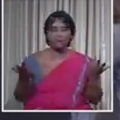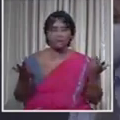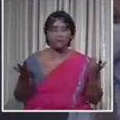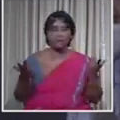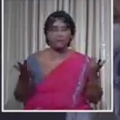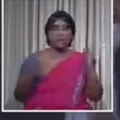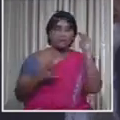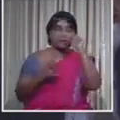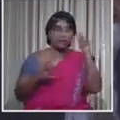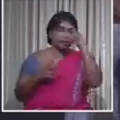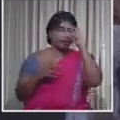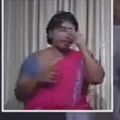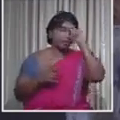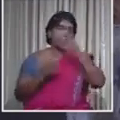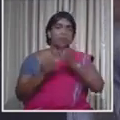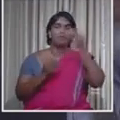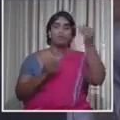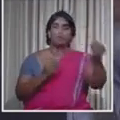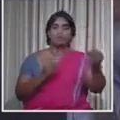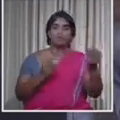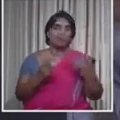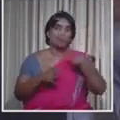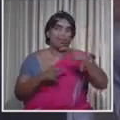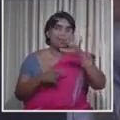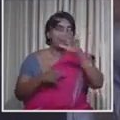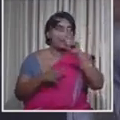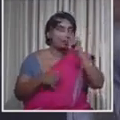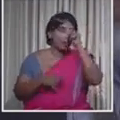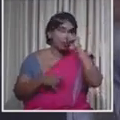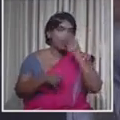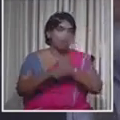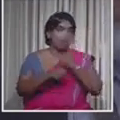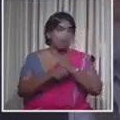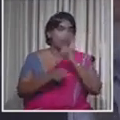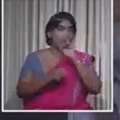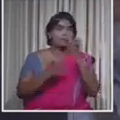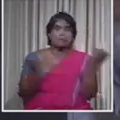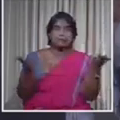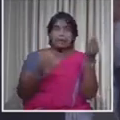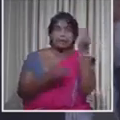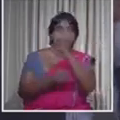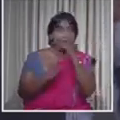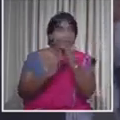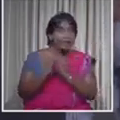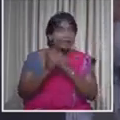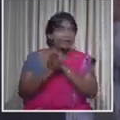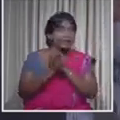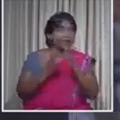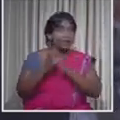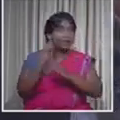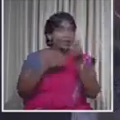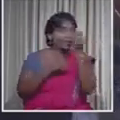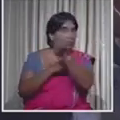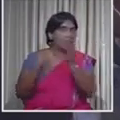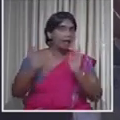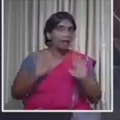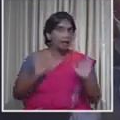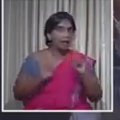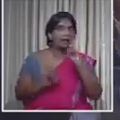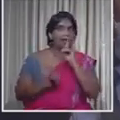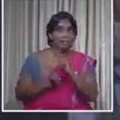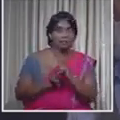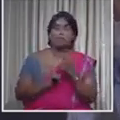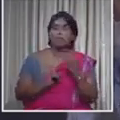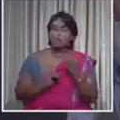යනවා මෛත්‍රීපාල සිරිසෙන් මහත්තයාට. සමහරට දවස් 52 හොර ආණ්ඩුව කරපු අය කියන්නේ නැති මොකද දුන්නත් නීති ආසාමයේ අමාත්‍යාංශය මුන්ට දෙන්න එපා කියන්නේ නැති.